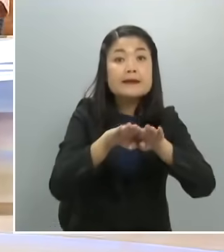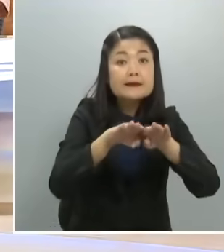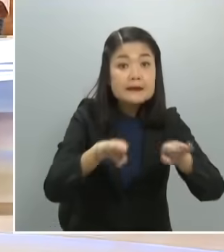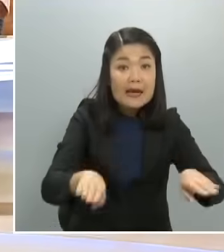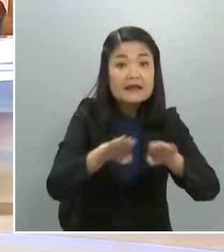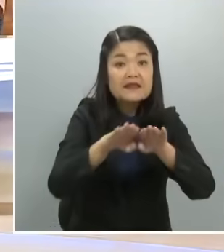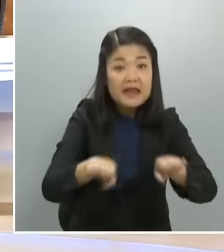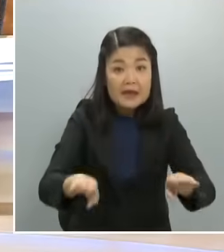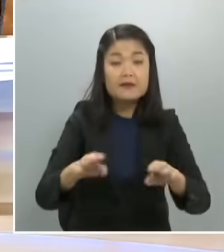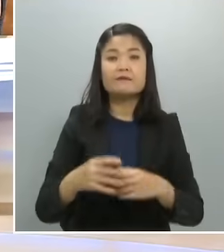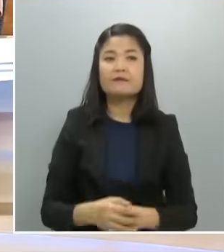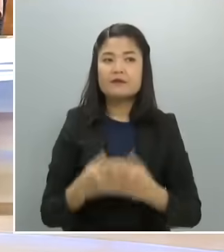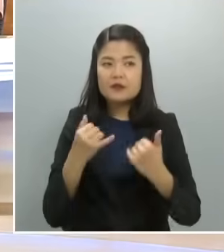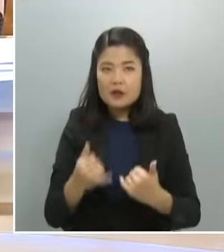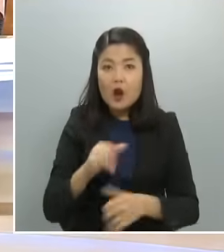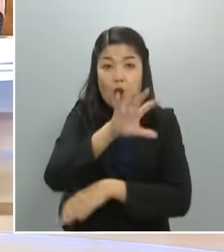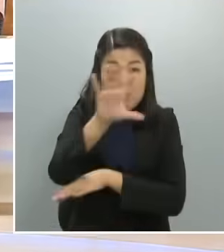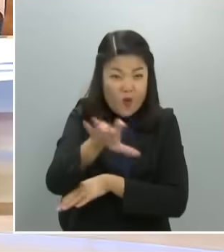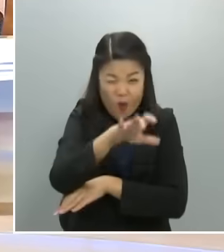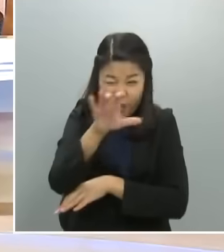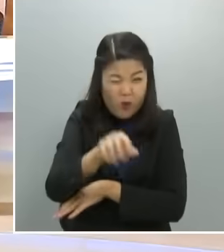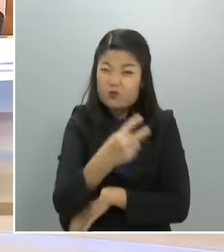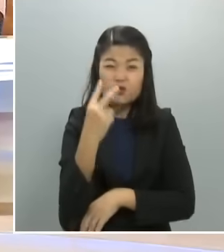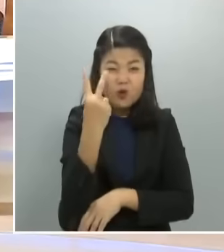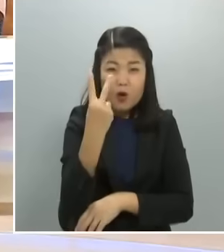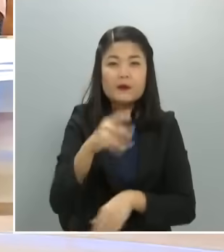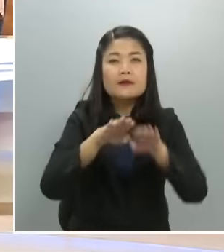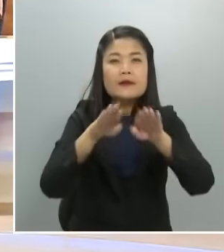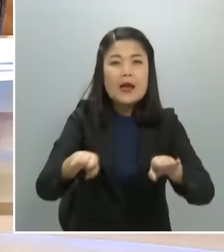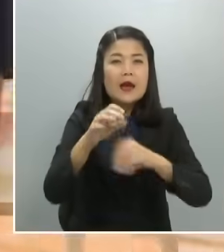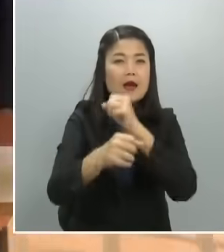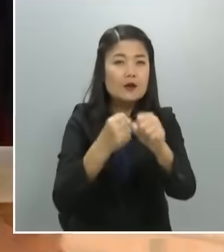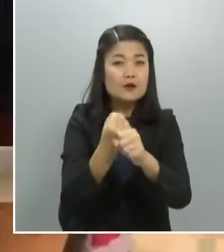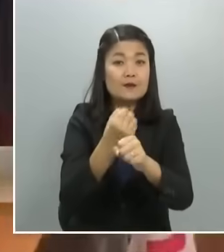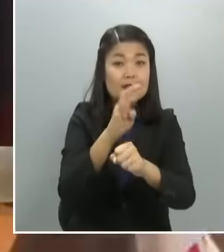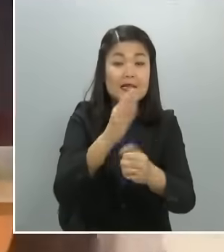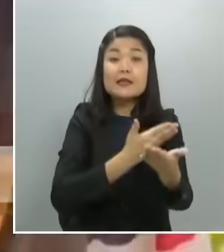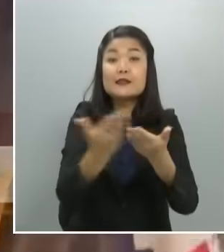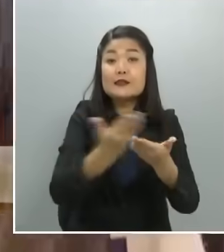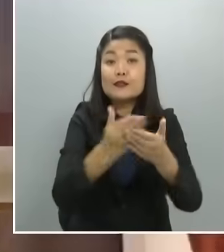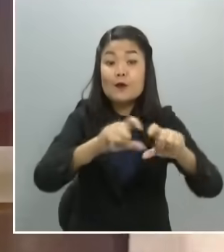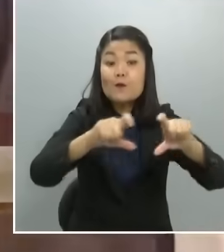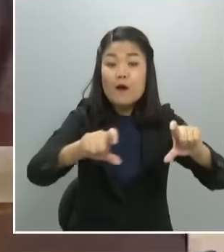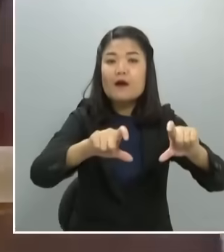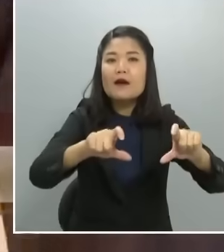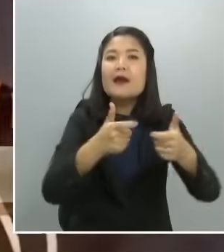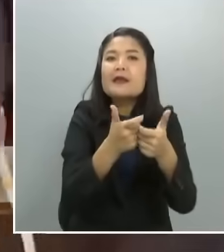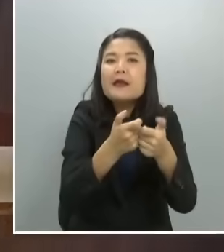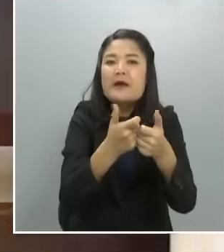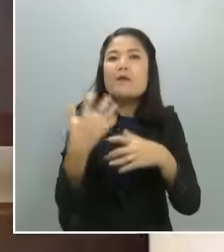คราวนี้หลอก2เด้งเด็กวัย14ซื้อคูปองเกมโดนหลอกเ